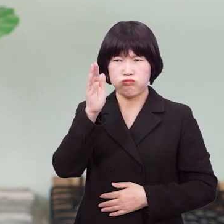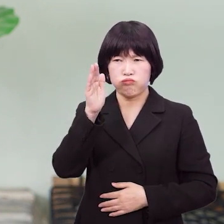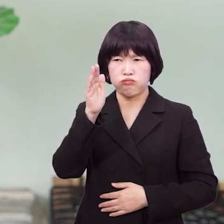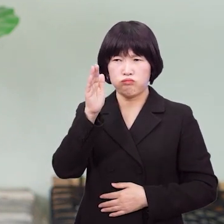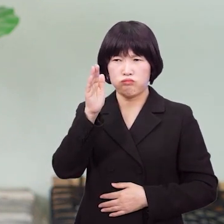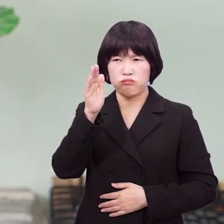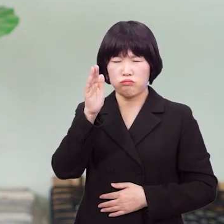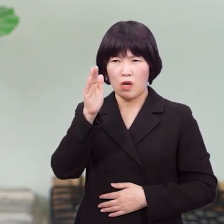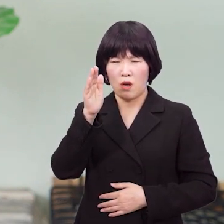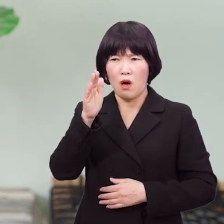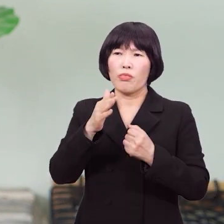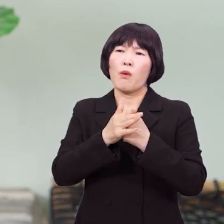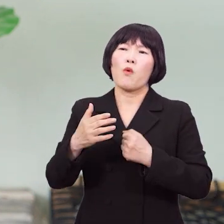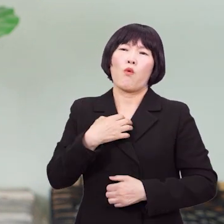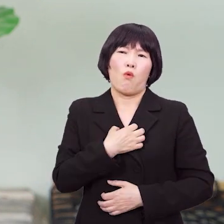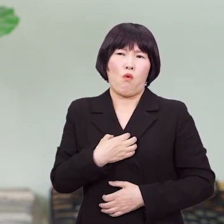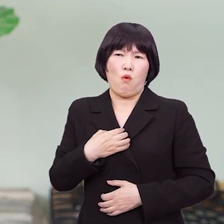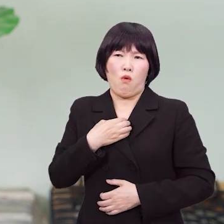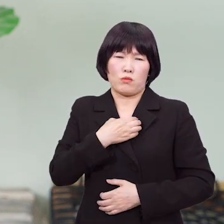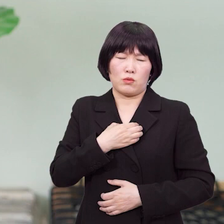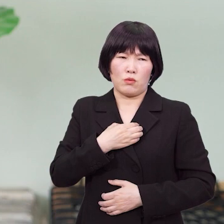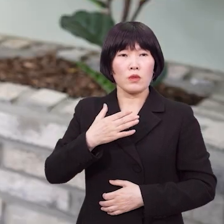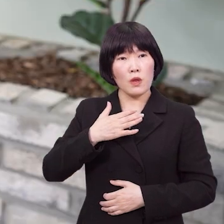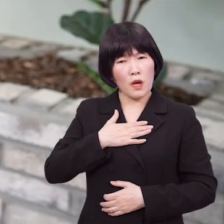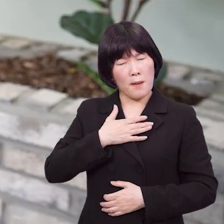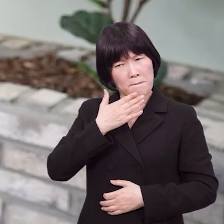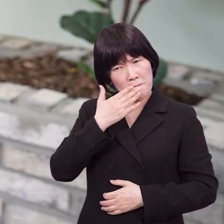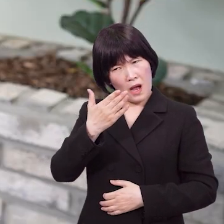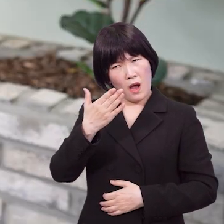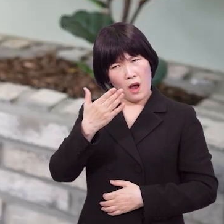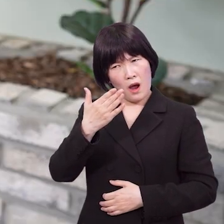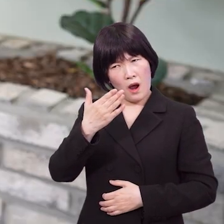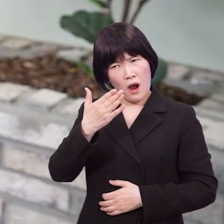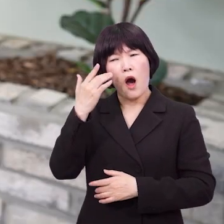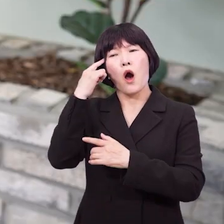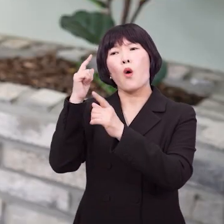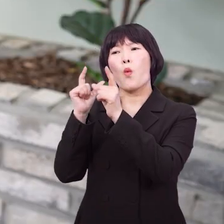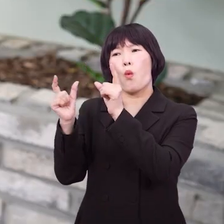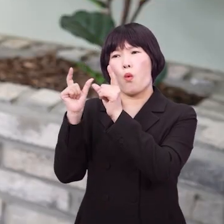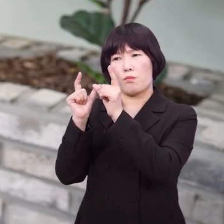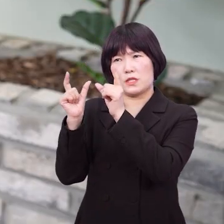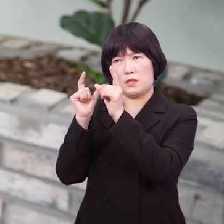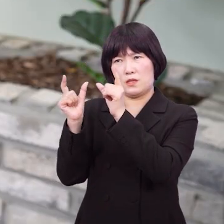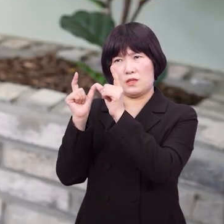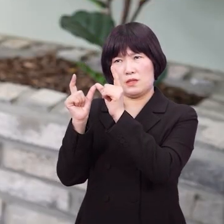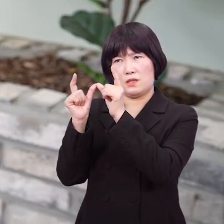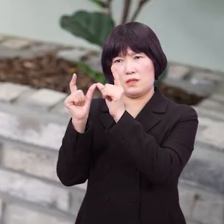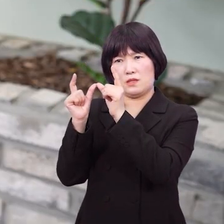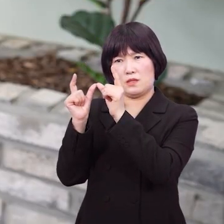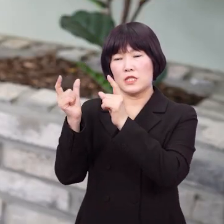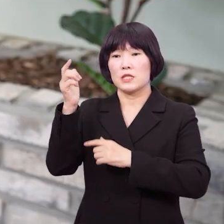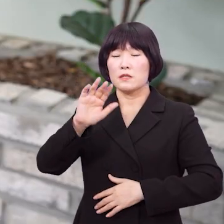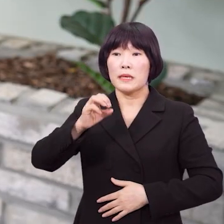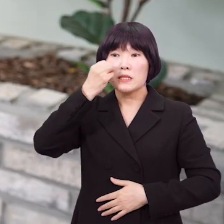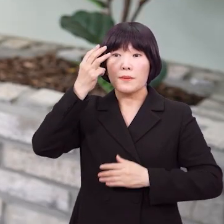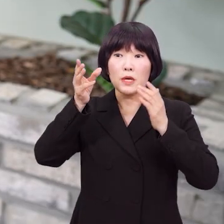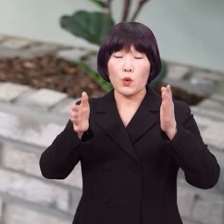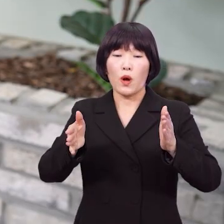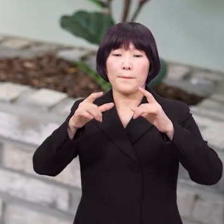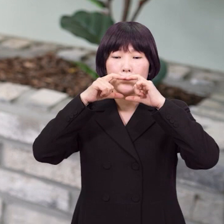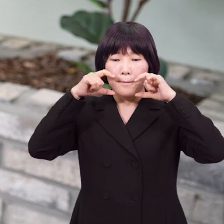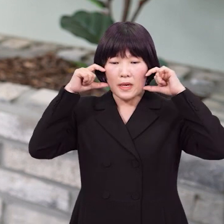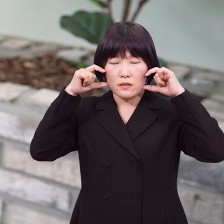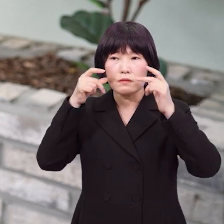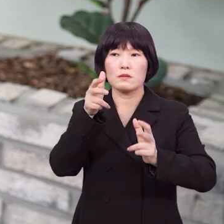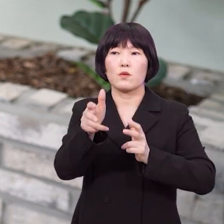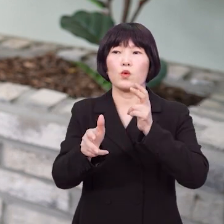낯을 좀 가리는 편이라서 걱정도 되고 내가 잘할 수 있을까 하는 고민도 되지만